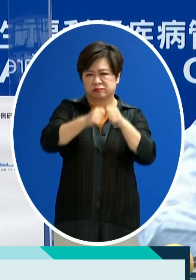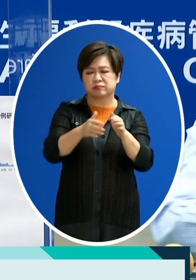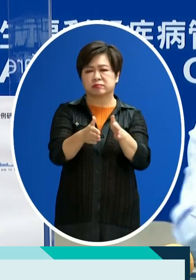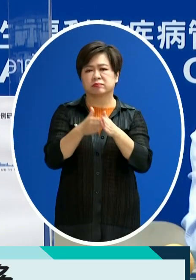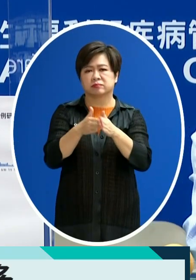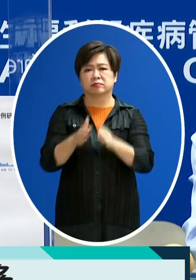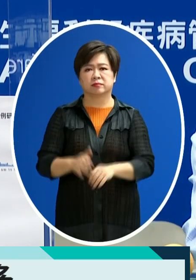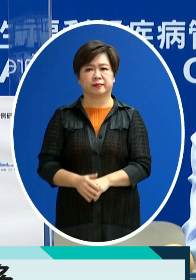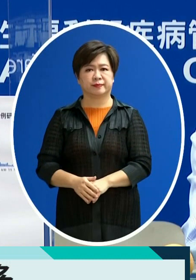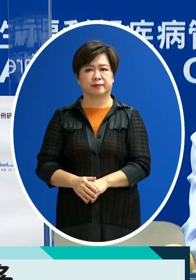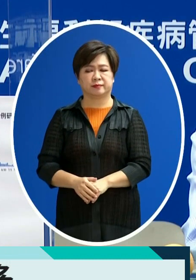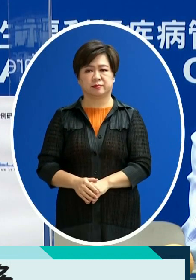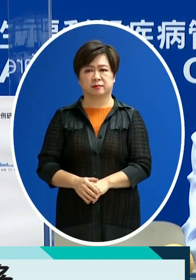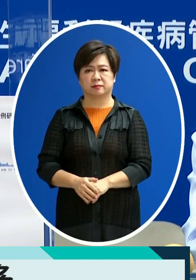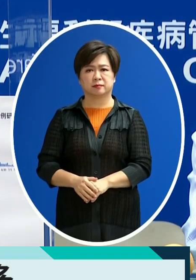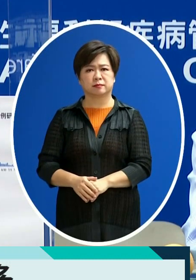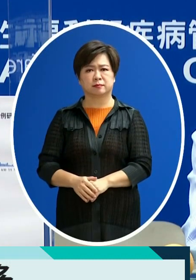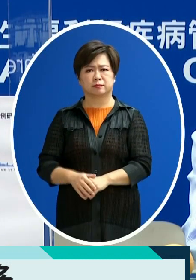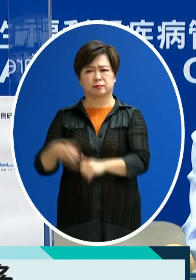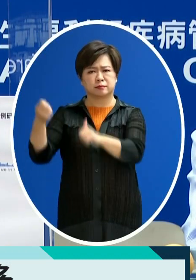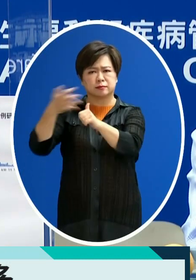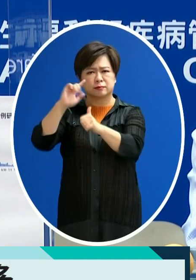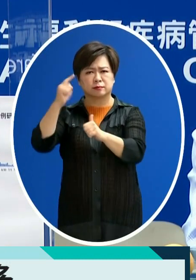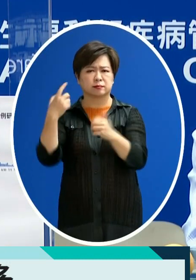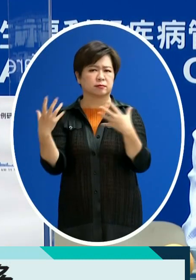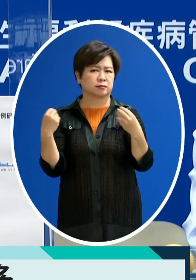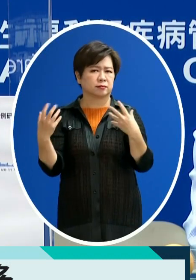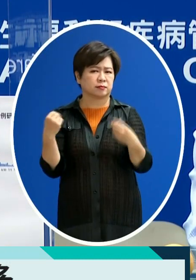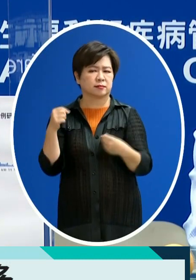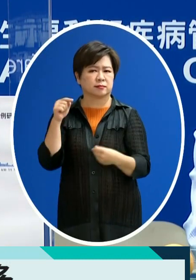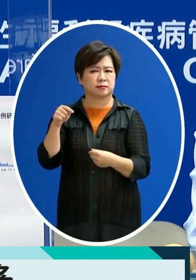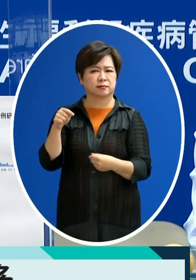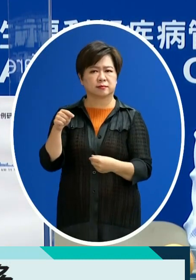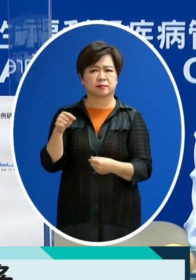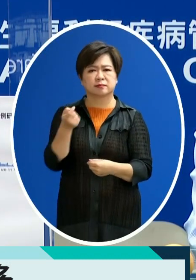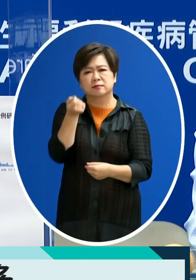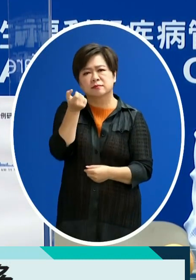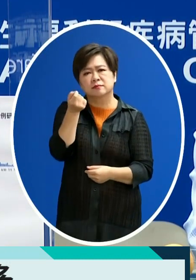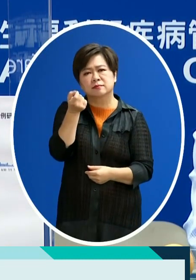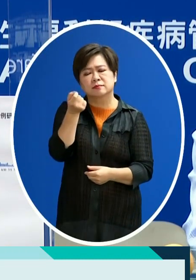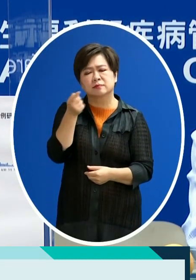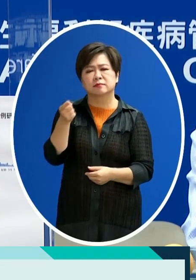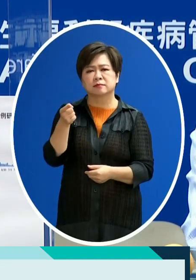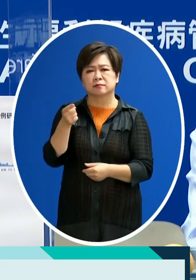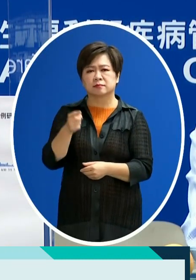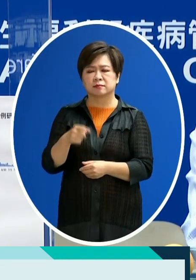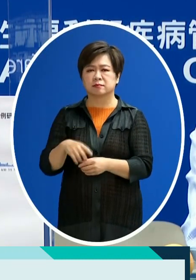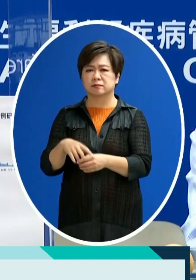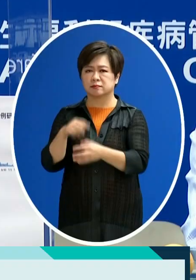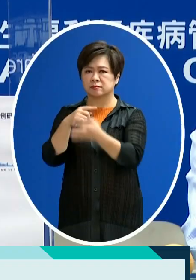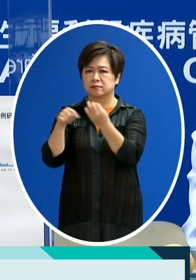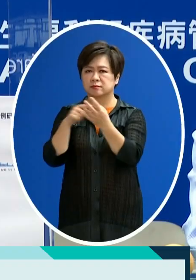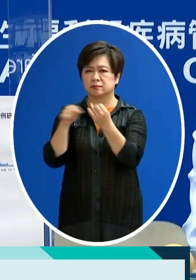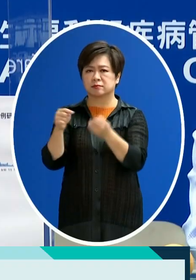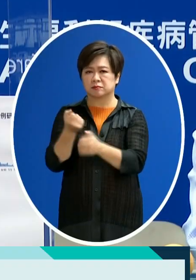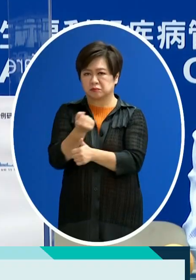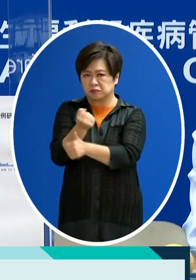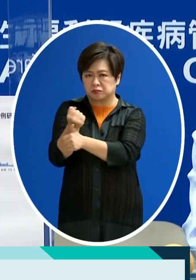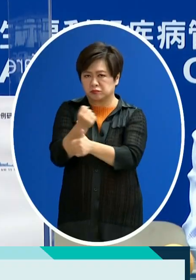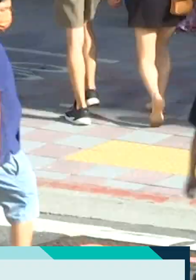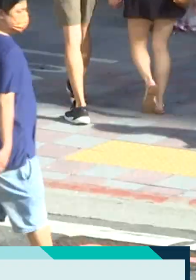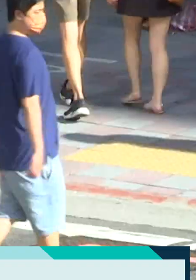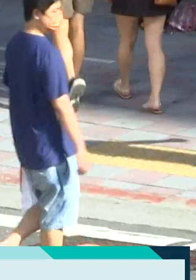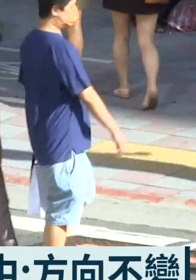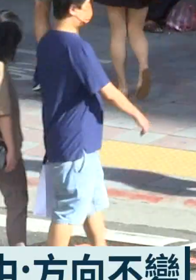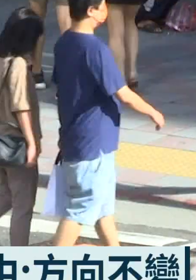所以不明的关联的相对的还是比较好，没有那么多哈。虽然个案大部分都是在我们所掌控的范围